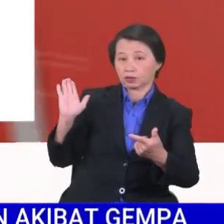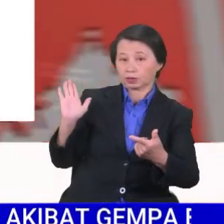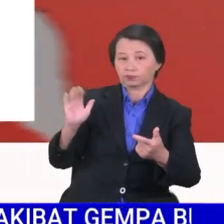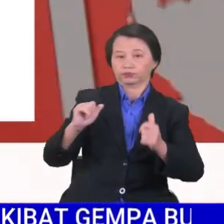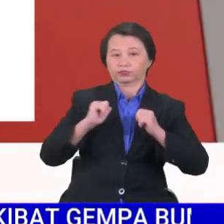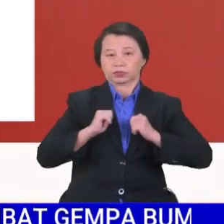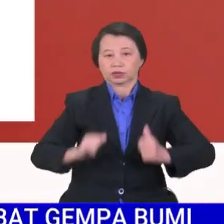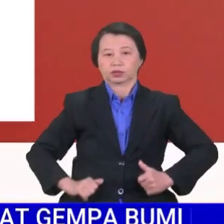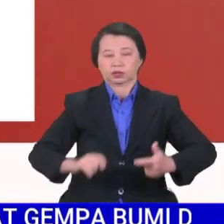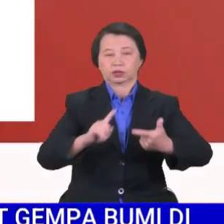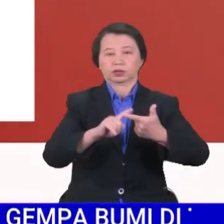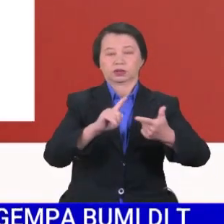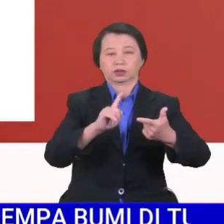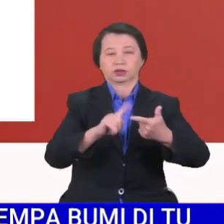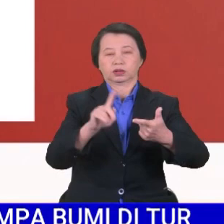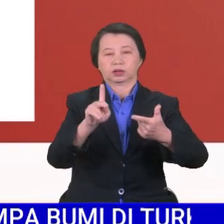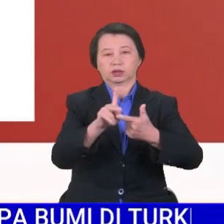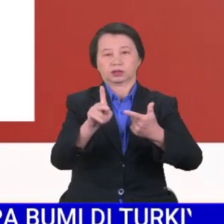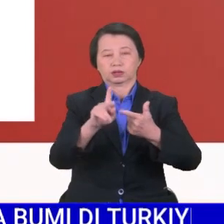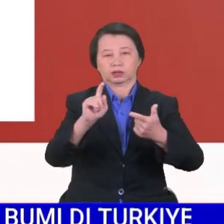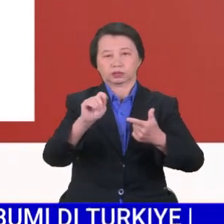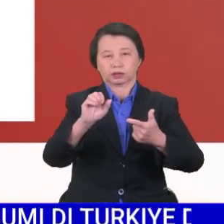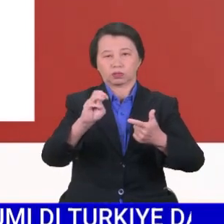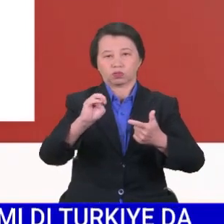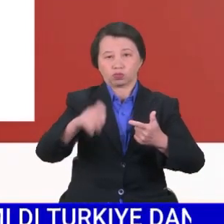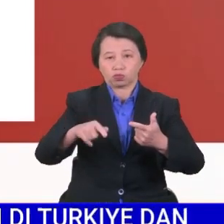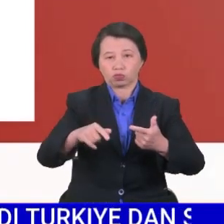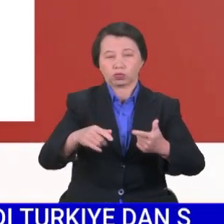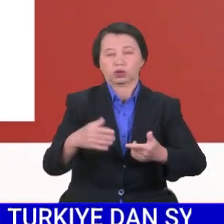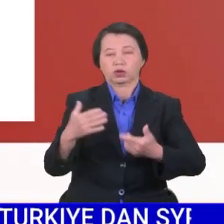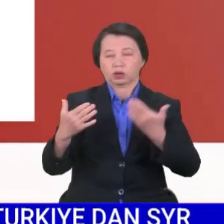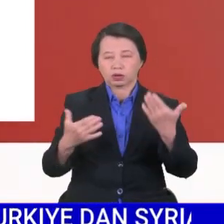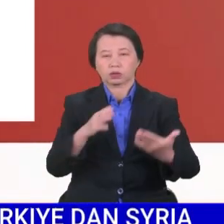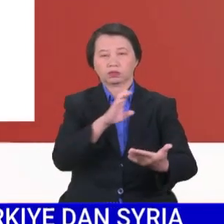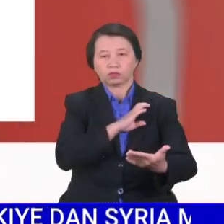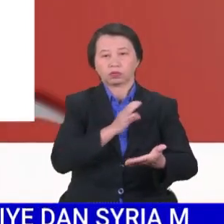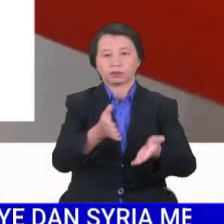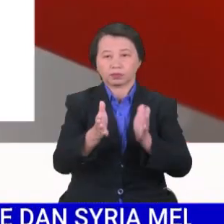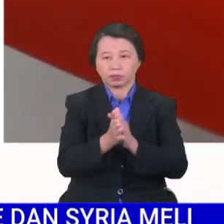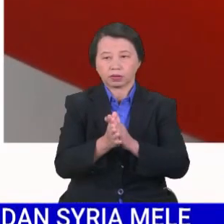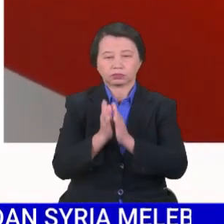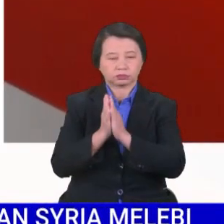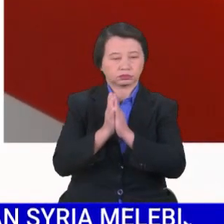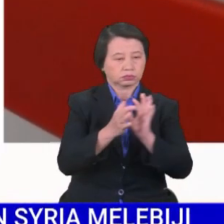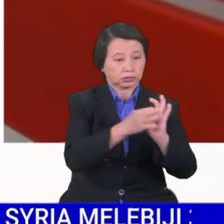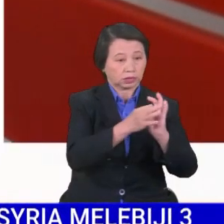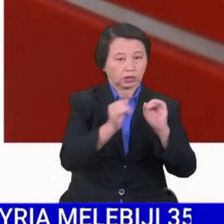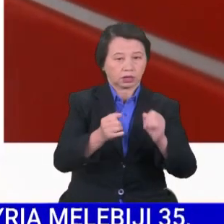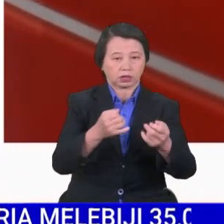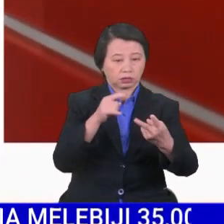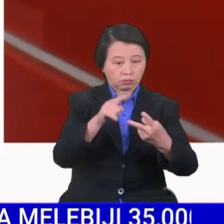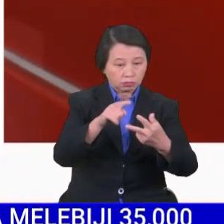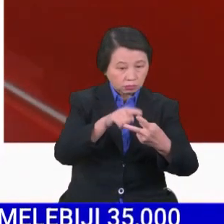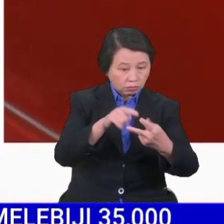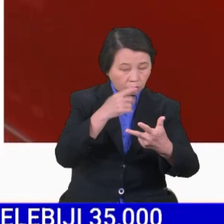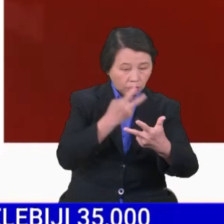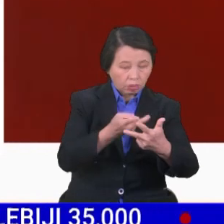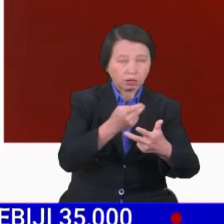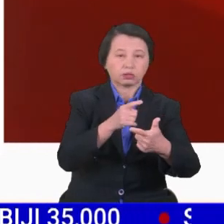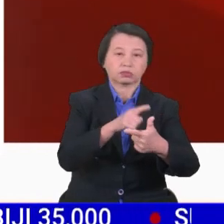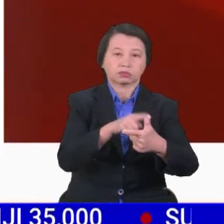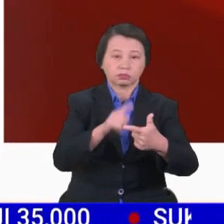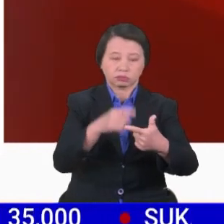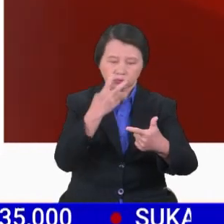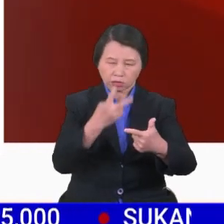beralamat di kampung ini kucing beliau mengadu-adukan orang ramai untuk memberi kerjasama meskinan yang mempunyai malu-mat berkenaan